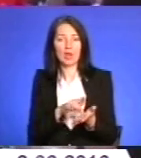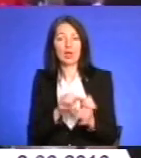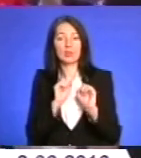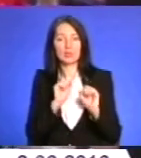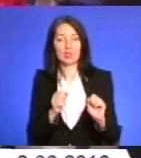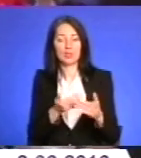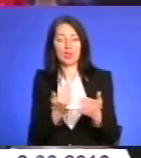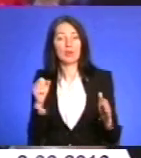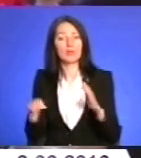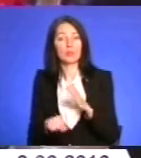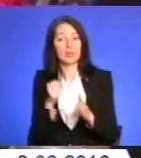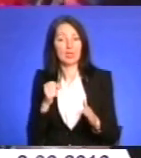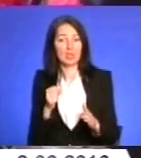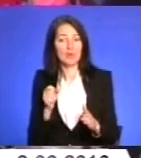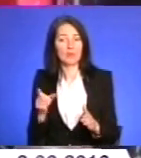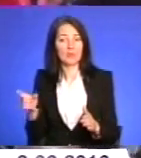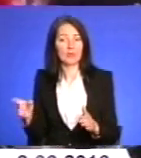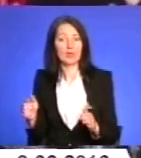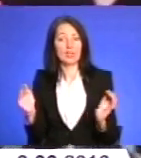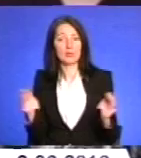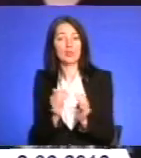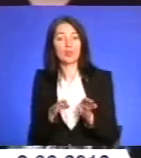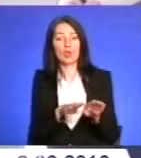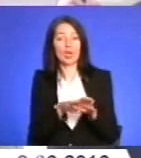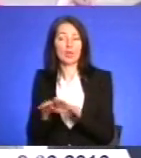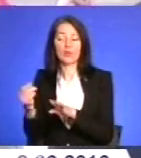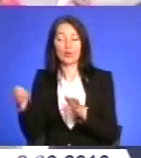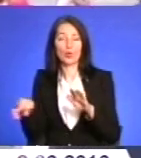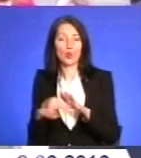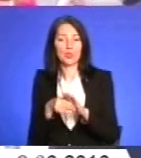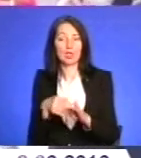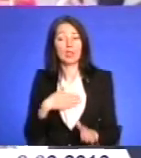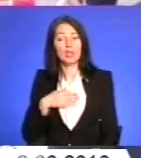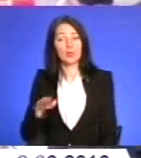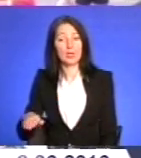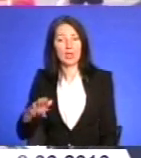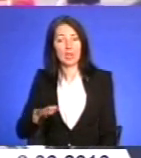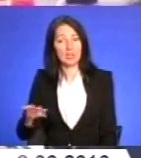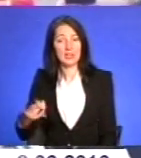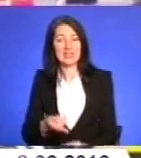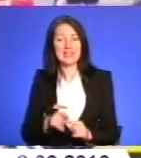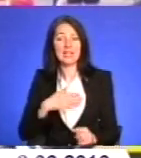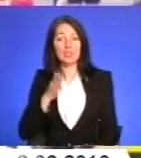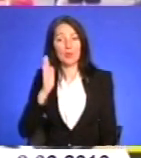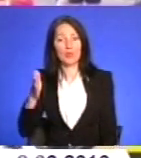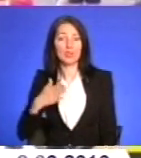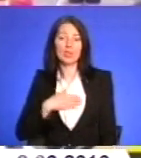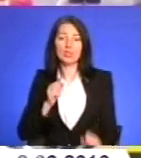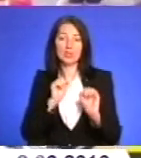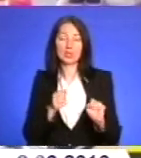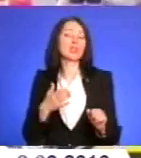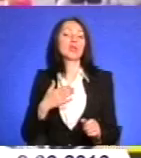Захищає від бандитів. Зменшує рівень корупції. Наші маленькі діти – це наше майбутнє, наші захисники,